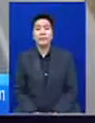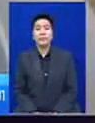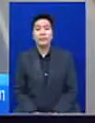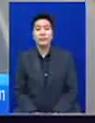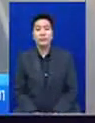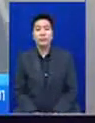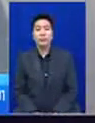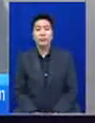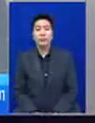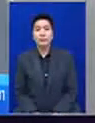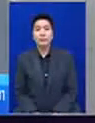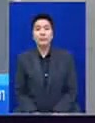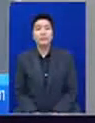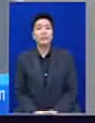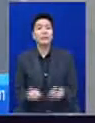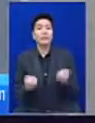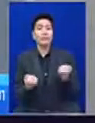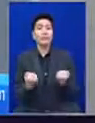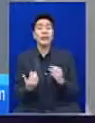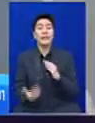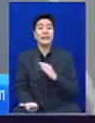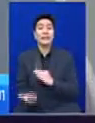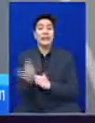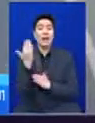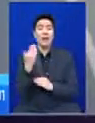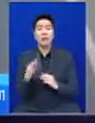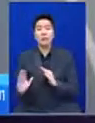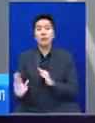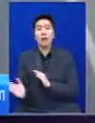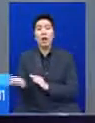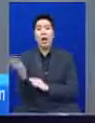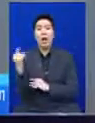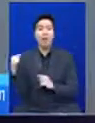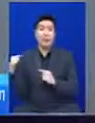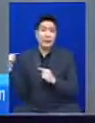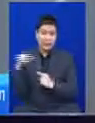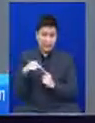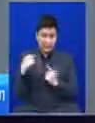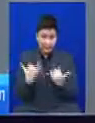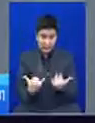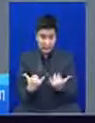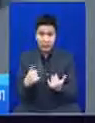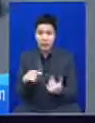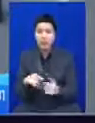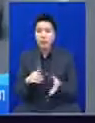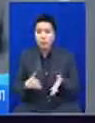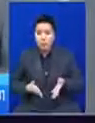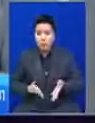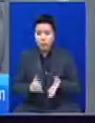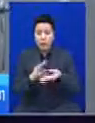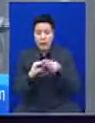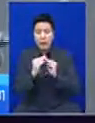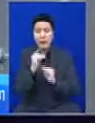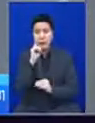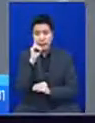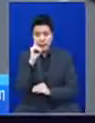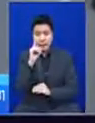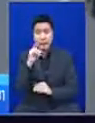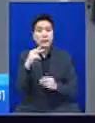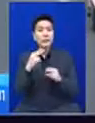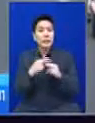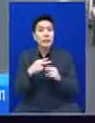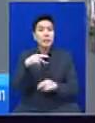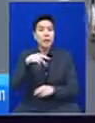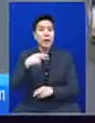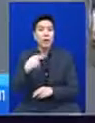การจราจรในช่วงเช้านะคะจนถึงขณะนี้บริเวณถนนพหลโยธินเขตอำเภอวังน้อยจังหวัดพระนครศรีอยุธยาค่ะ